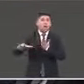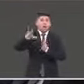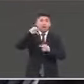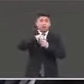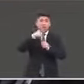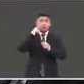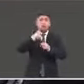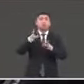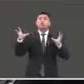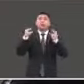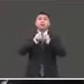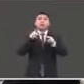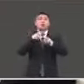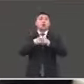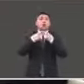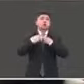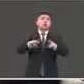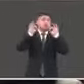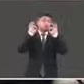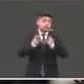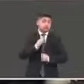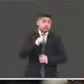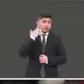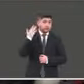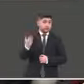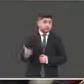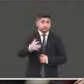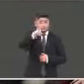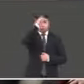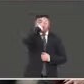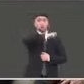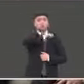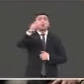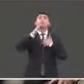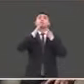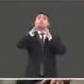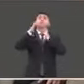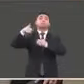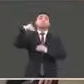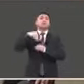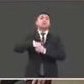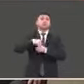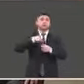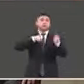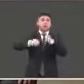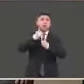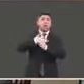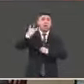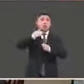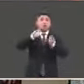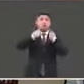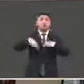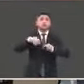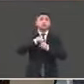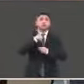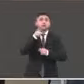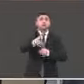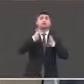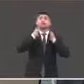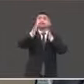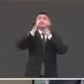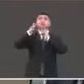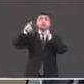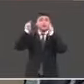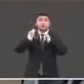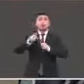toplu açılış törenine katıldık Türkiye ihracatçılar Meclisi'nin genel kurulunda ihracatçı